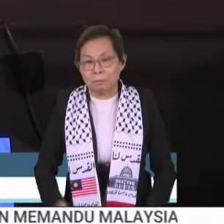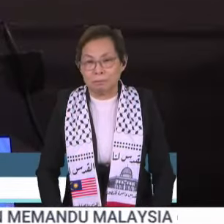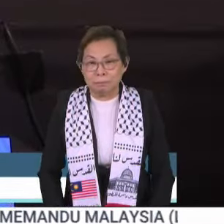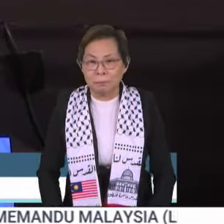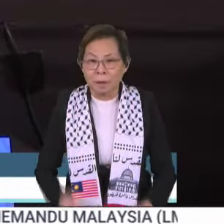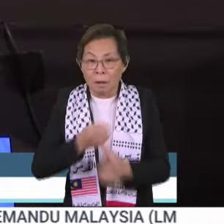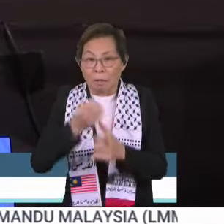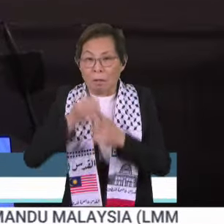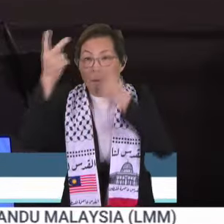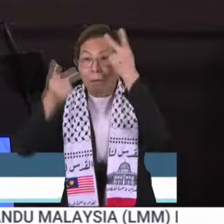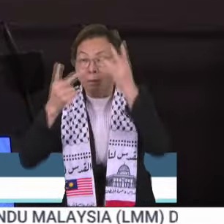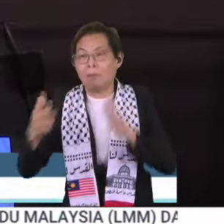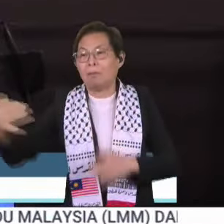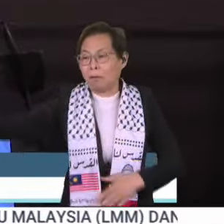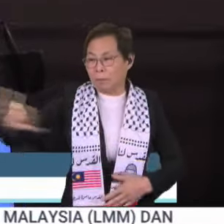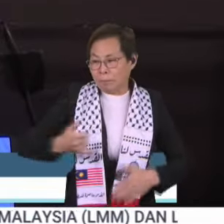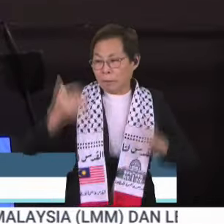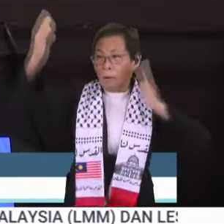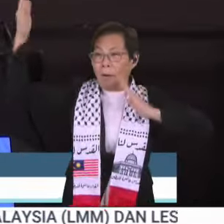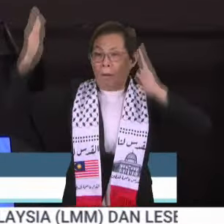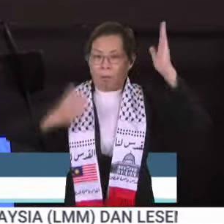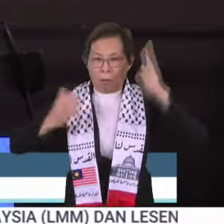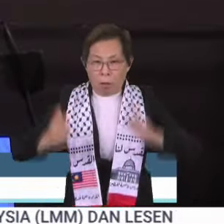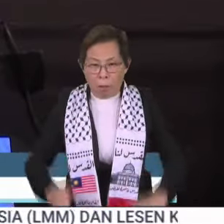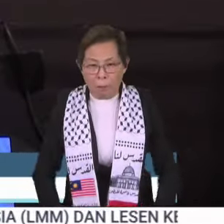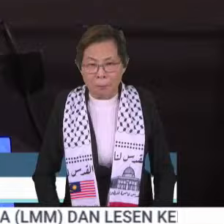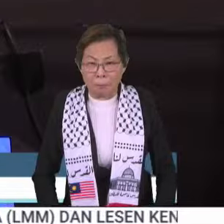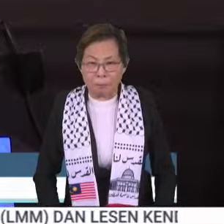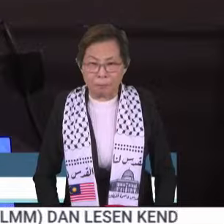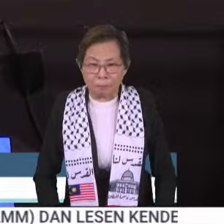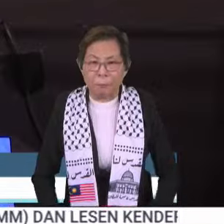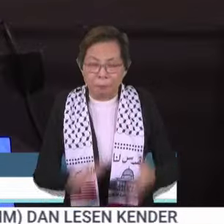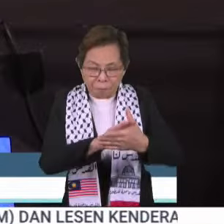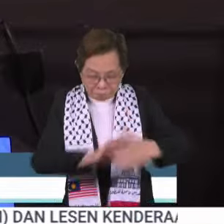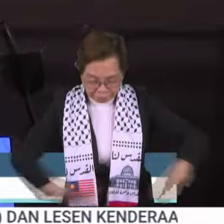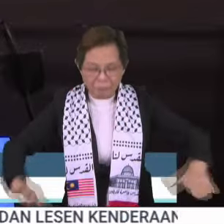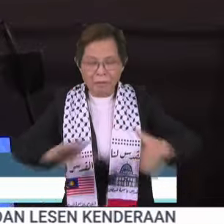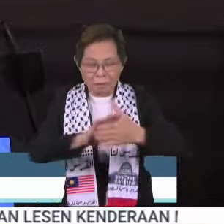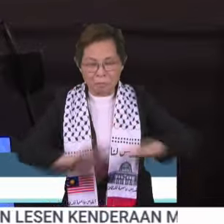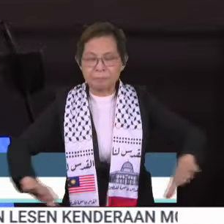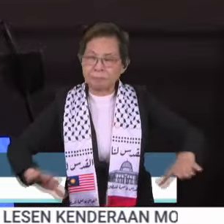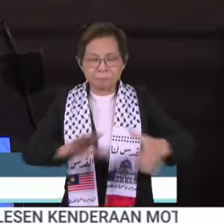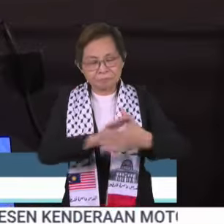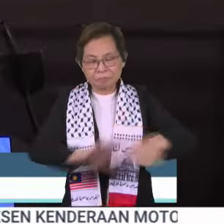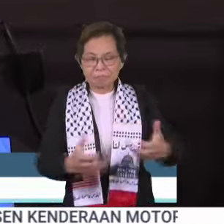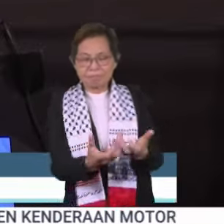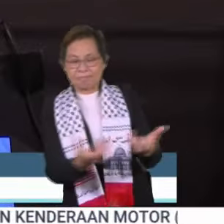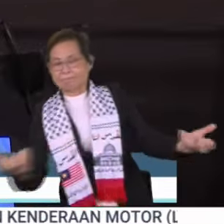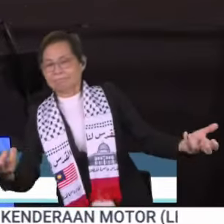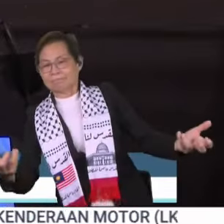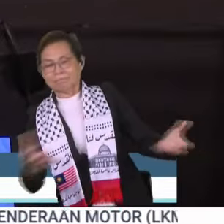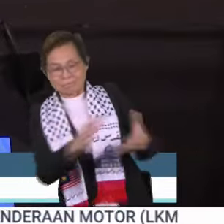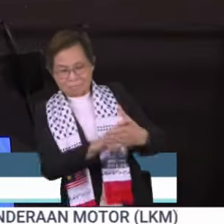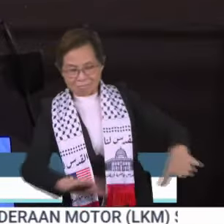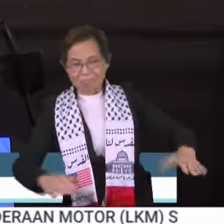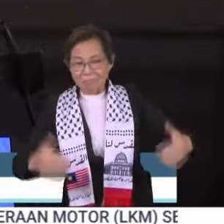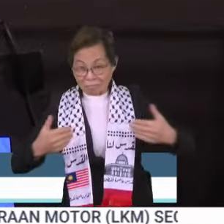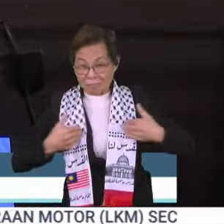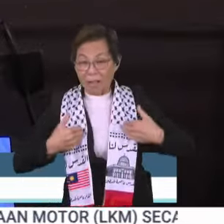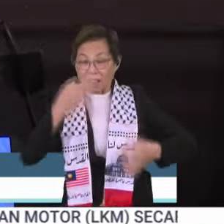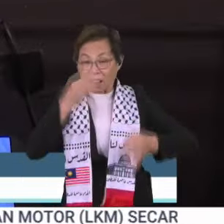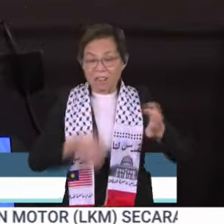atau Pelawat ke negara Malaysia kerana soal keselamatan itu soal berasingan kalau ada rekod